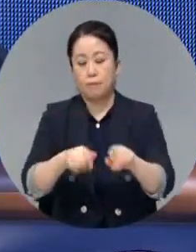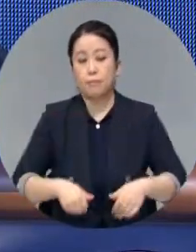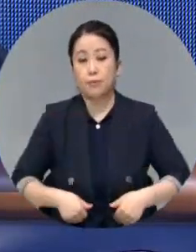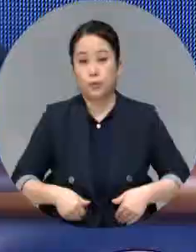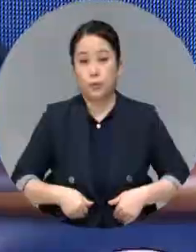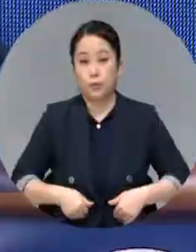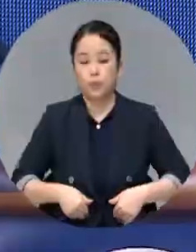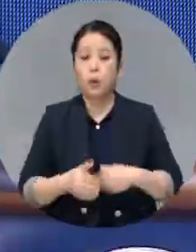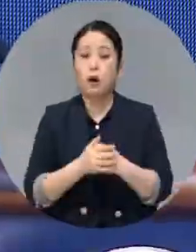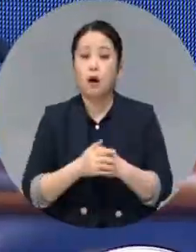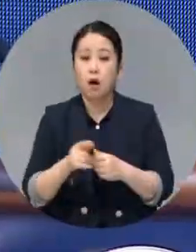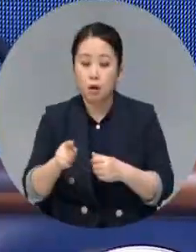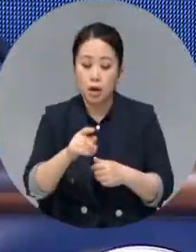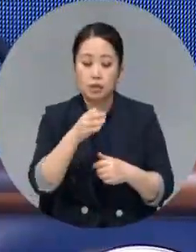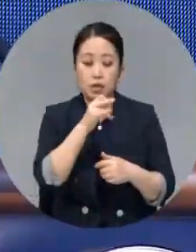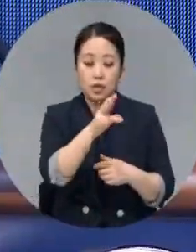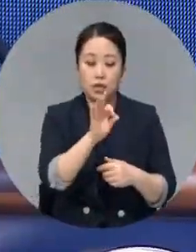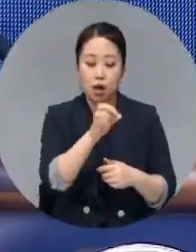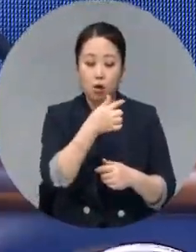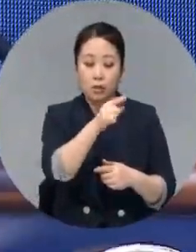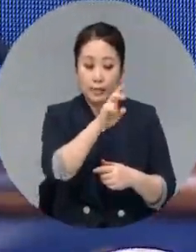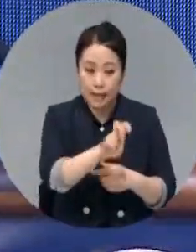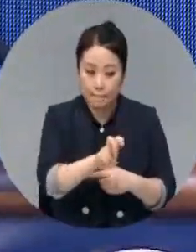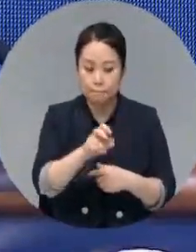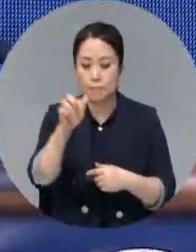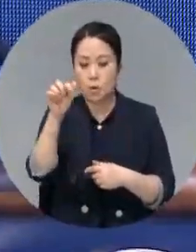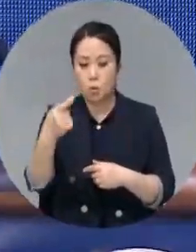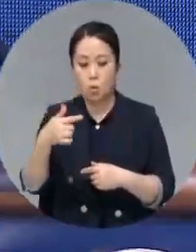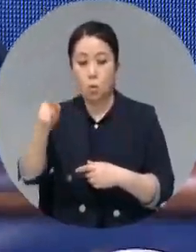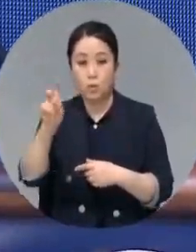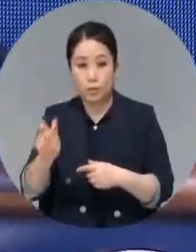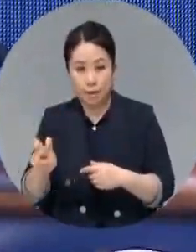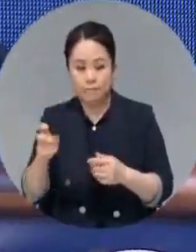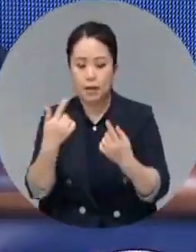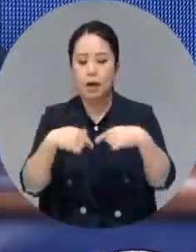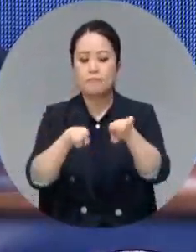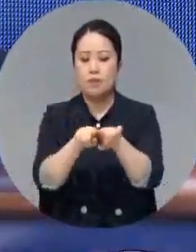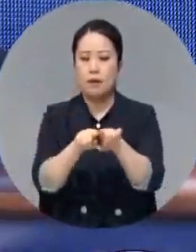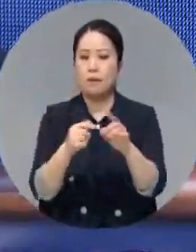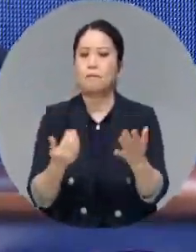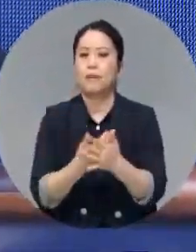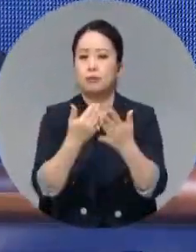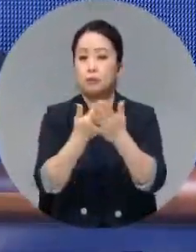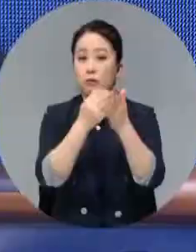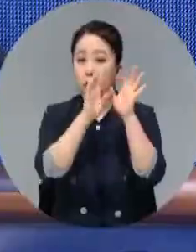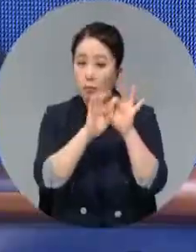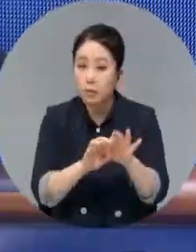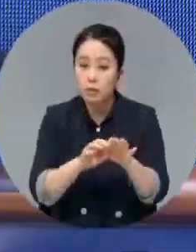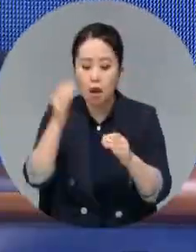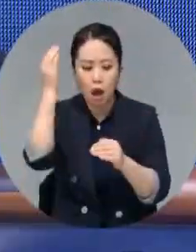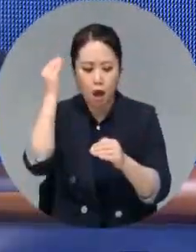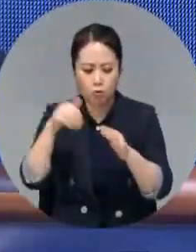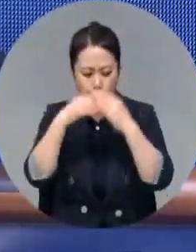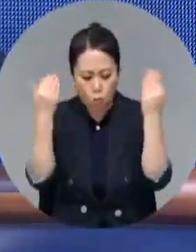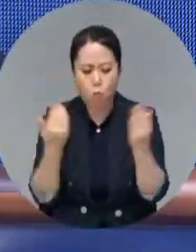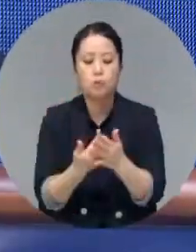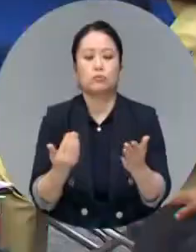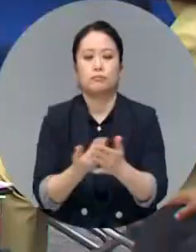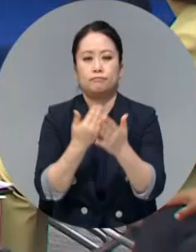그래야 영남과 호남이 함께 발전함으로써 대한민국 전체가 일어날 수